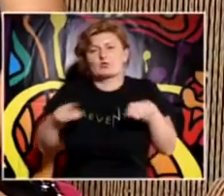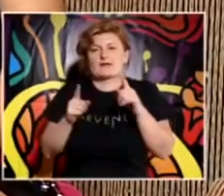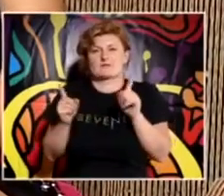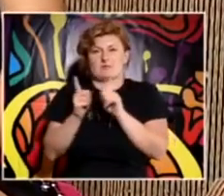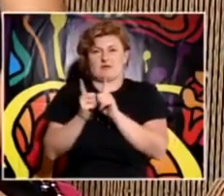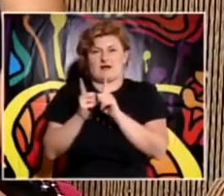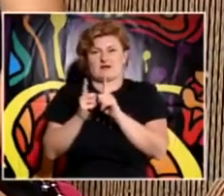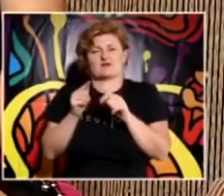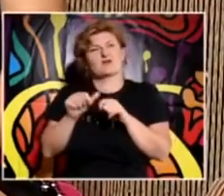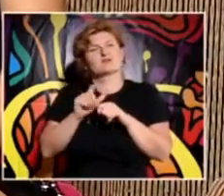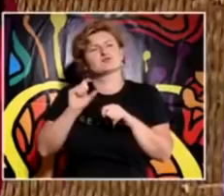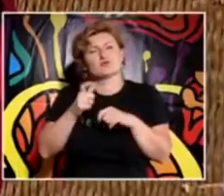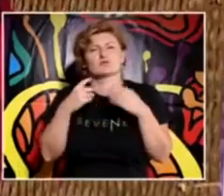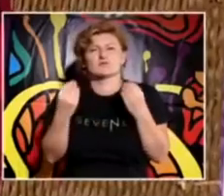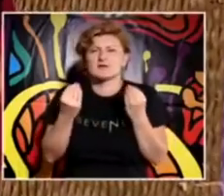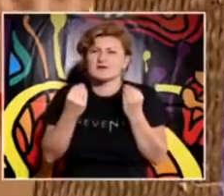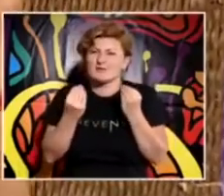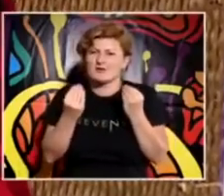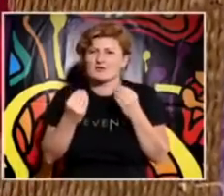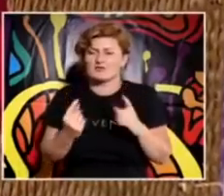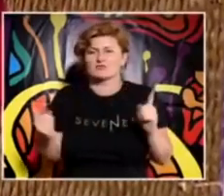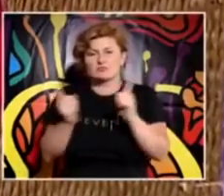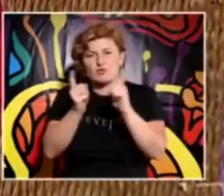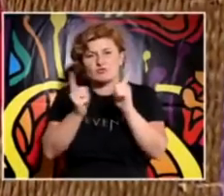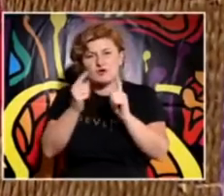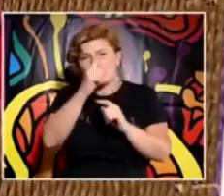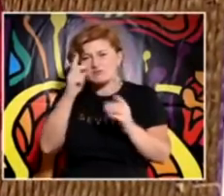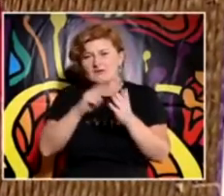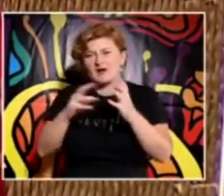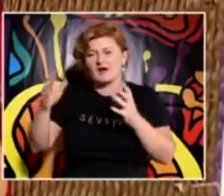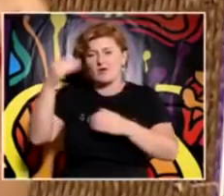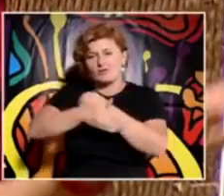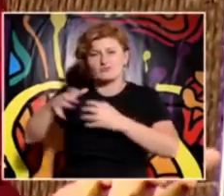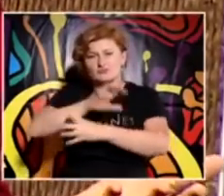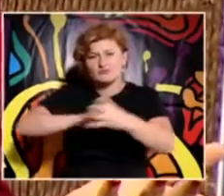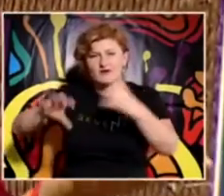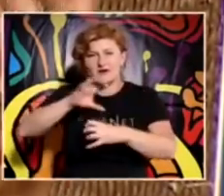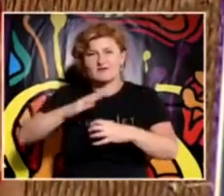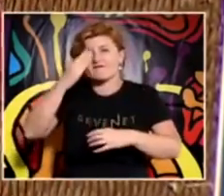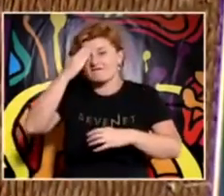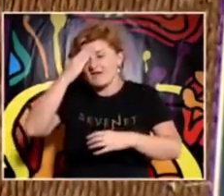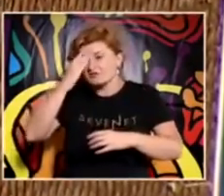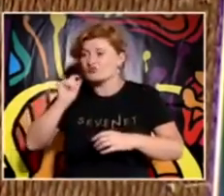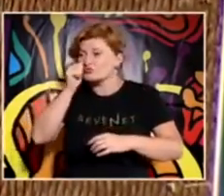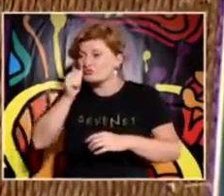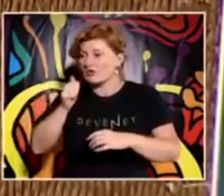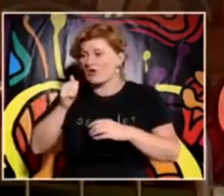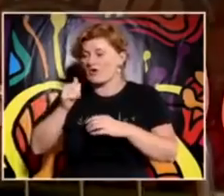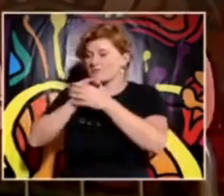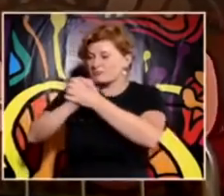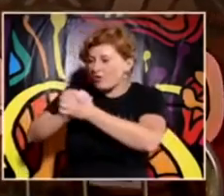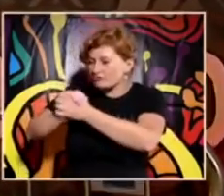takiego niesamowitego w spotykaniu ludzi na końcach świata, gdzie wiesz, że jutro się pożegnacie i nigdy więcej się nie